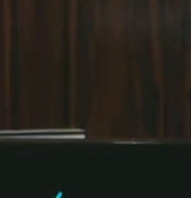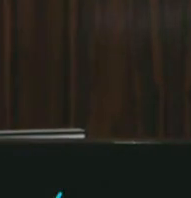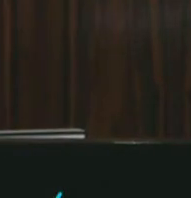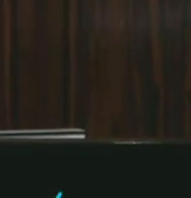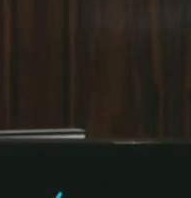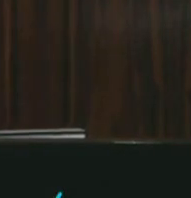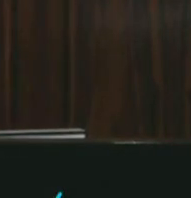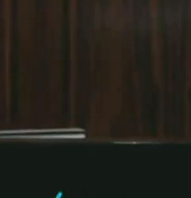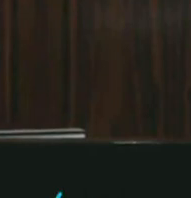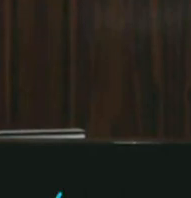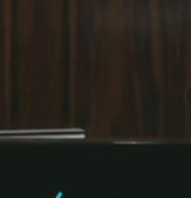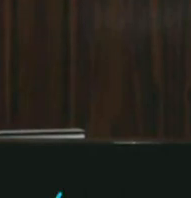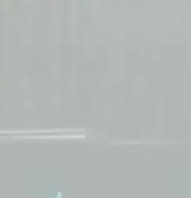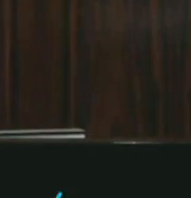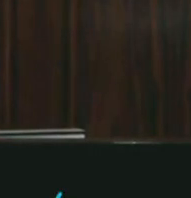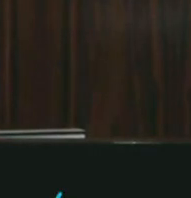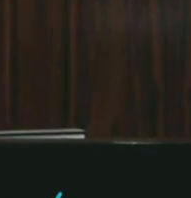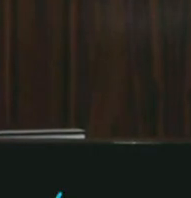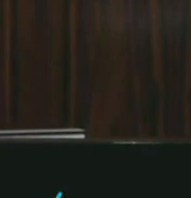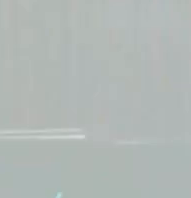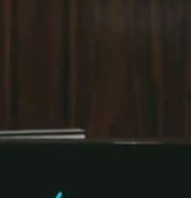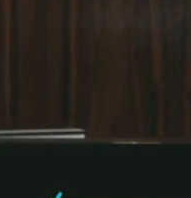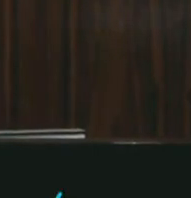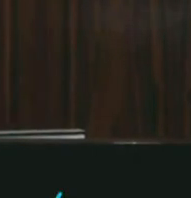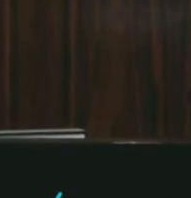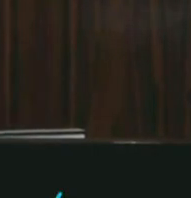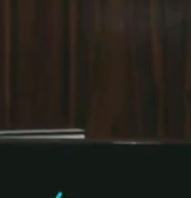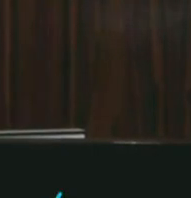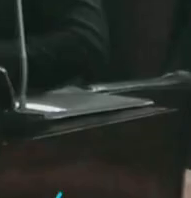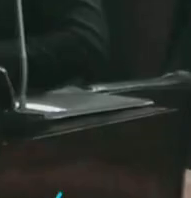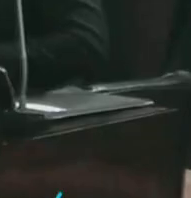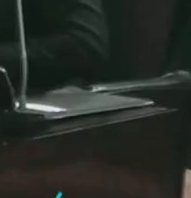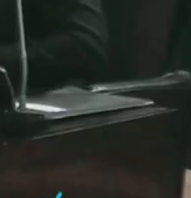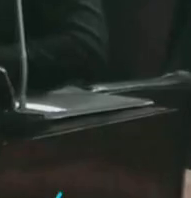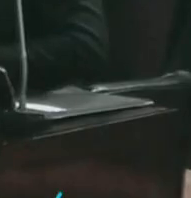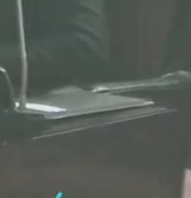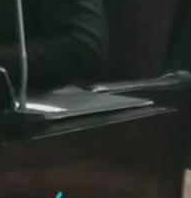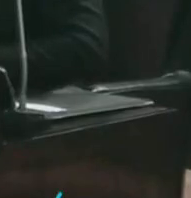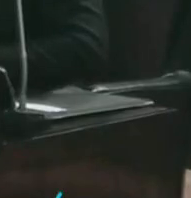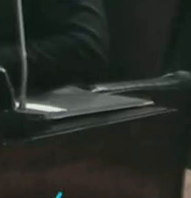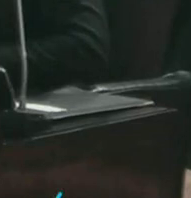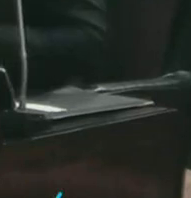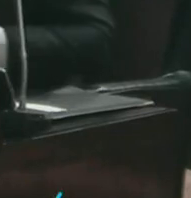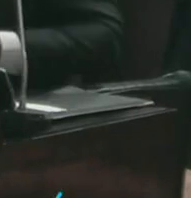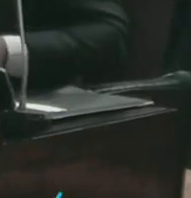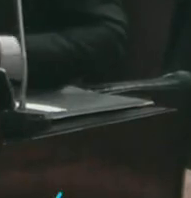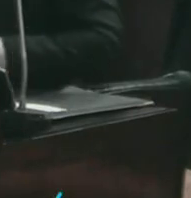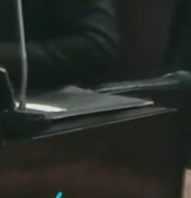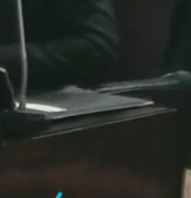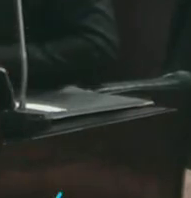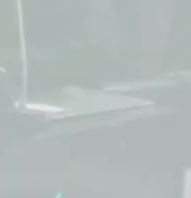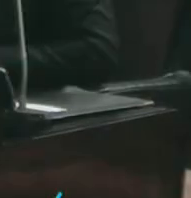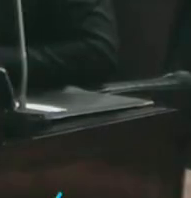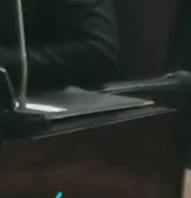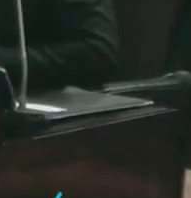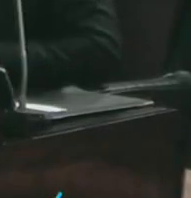ප්‍රධානී සහ පාර්ලිමේන්තුවේ නියෝජ්‍ය මහලේකම් කුෂාණී අනුෂා රෝහණ ධීර මහත්මිය මැයි 27 වන දින සිට පාර්ලිමේන්තුවේ මහලේකම්